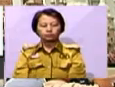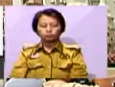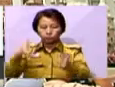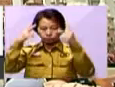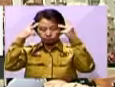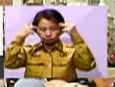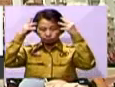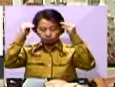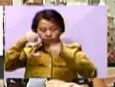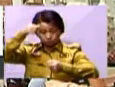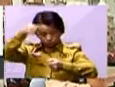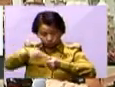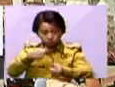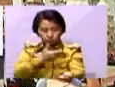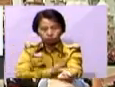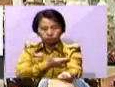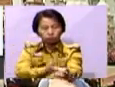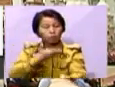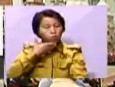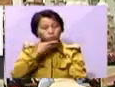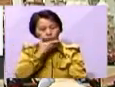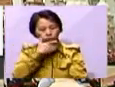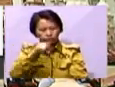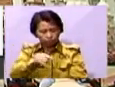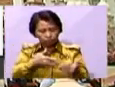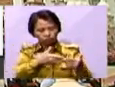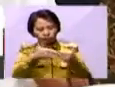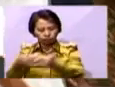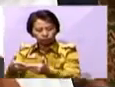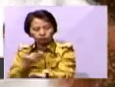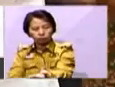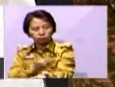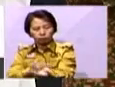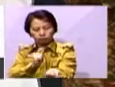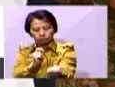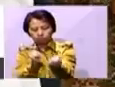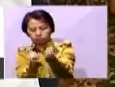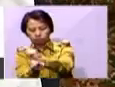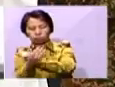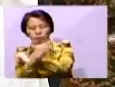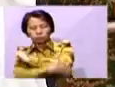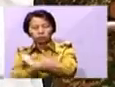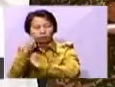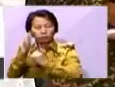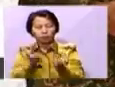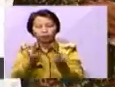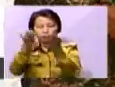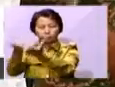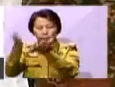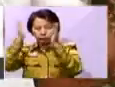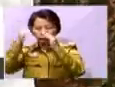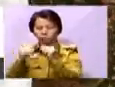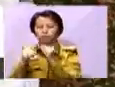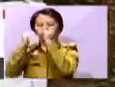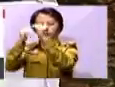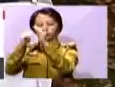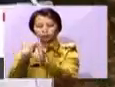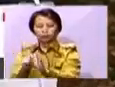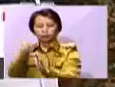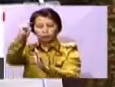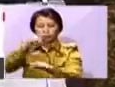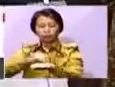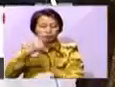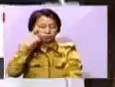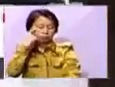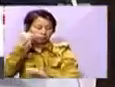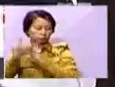Beliau mengingatkan generasi muda hari inilah penyambung generasi transformasi nasional yang akan membawa Malaysia ke peringkat lebih tinggi di